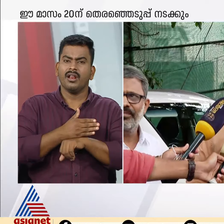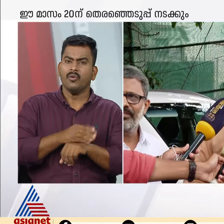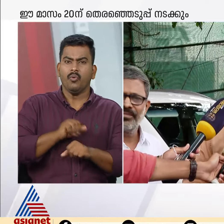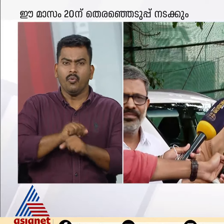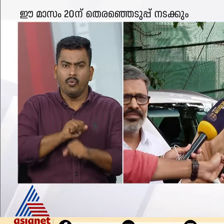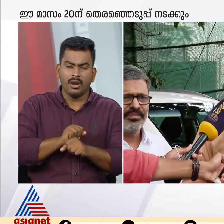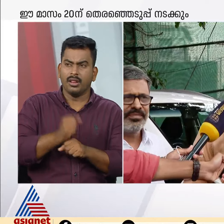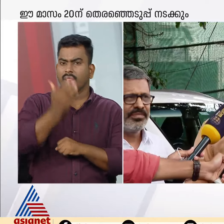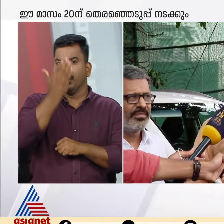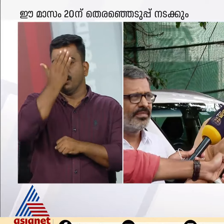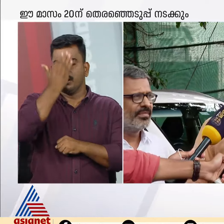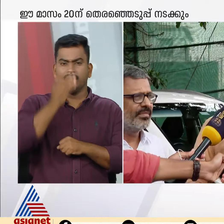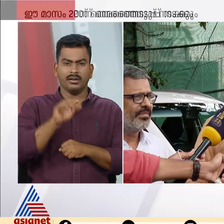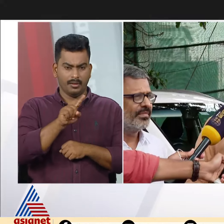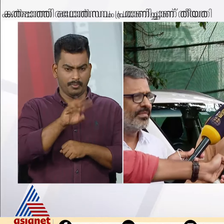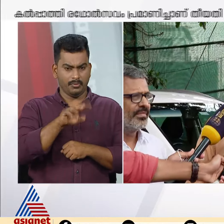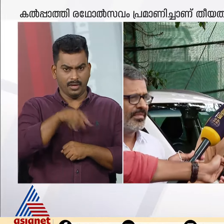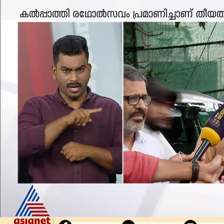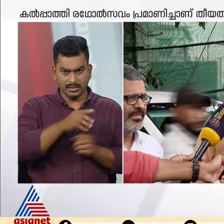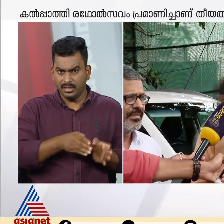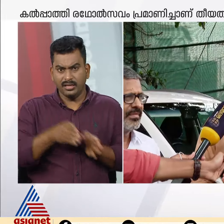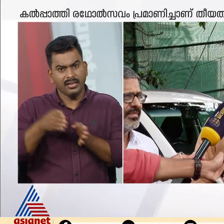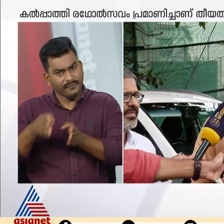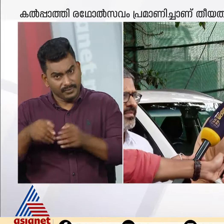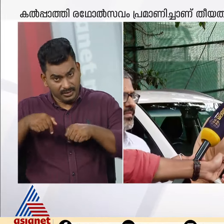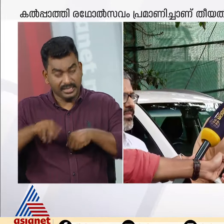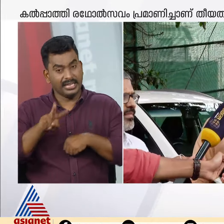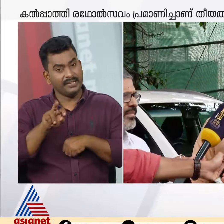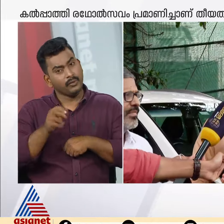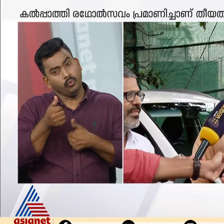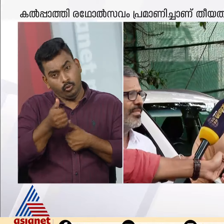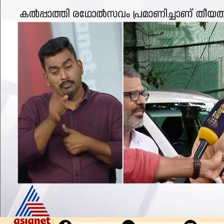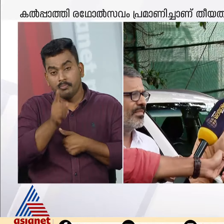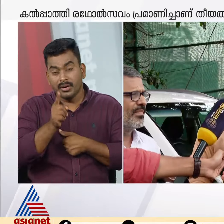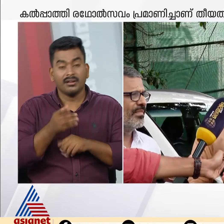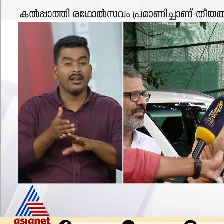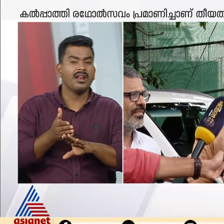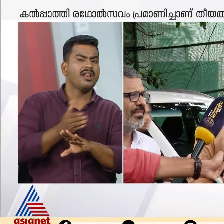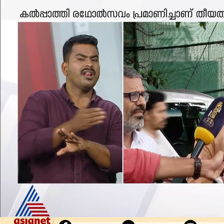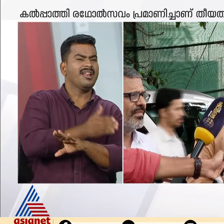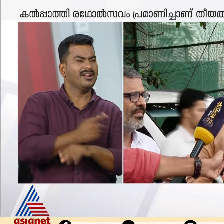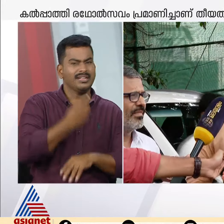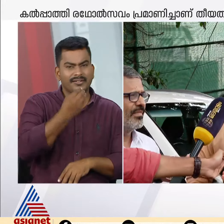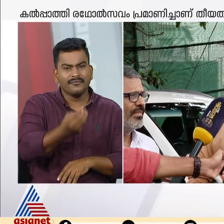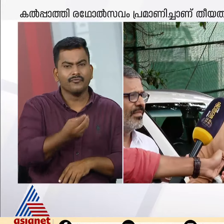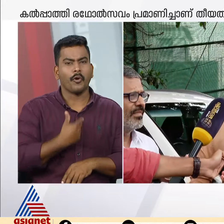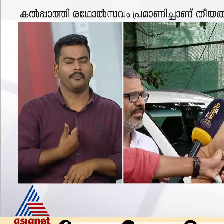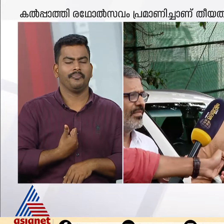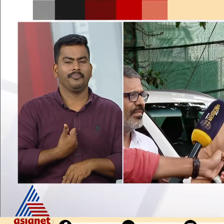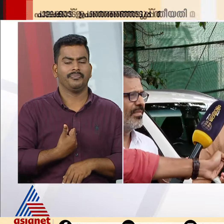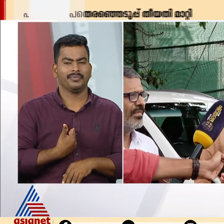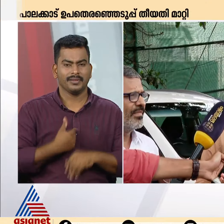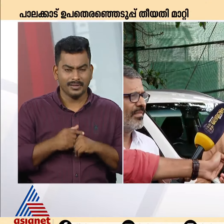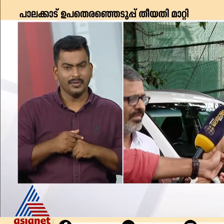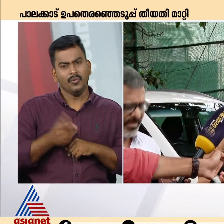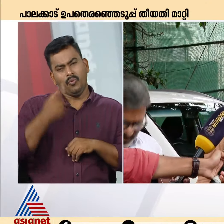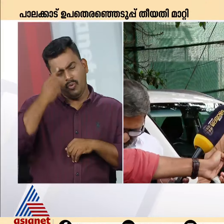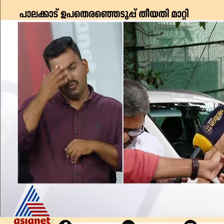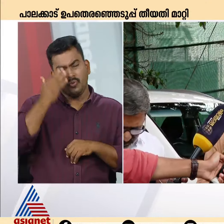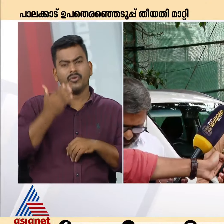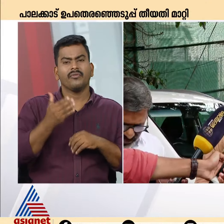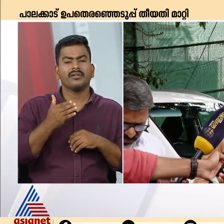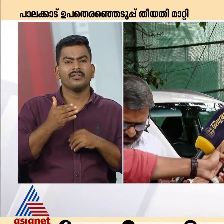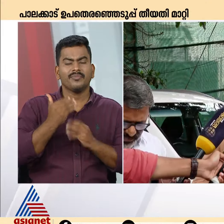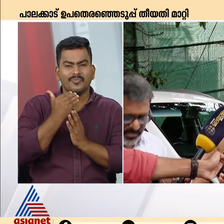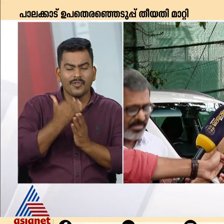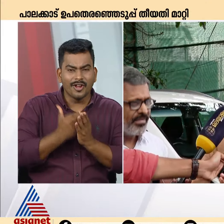തീർച്ചയായിട്ടും ആയിരുന്നല്ലോ. പാലക്കാട്ടെ ഒരു പ്രധാന ഉത്സവമാണല്ലോ കൽപ്പാത്തി രഥോത്സവം എന്നത്. അത് ഏത് തീയതികളിലാണ് നടക്കുകയെന്ന് എല്ലാവർക്കും നേരത്തെ അറിയുന്ന